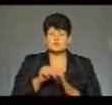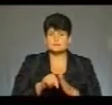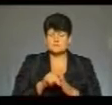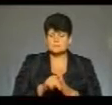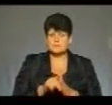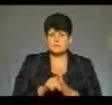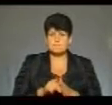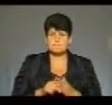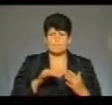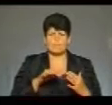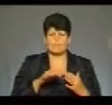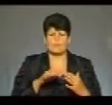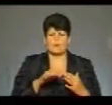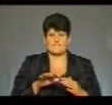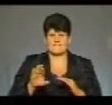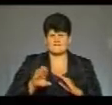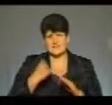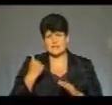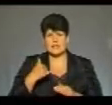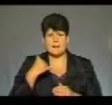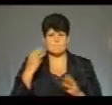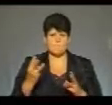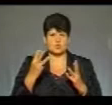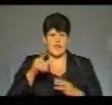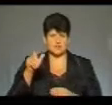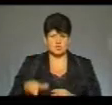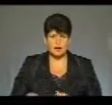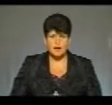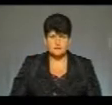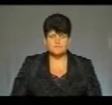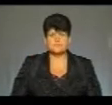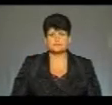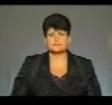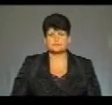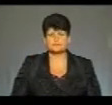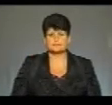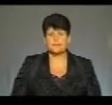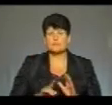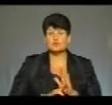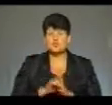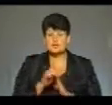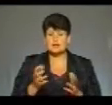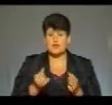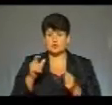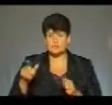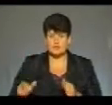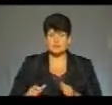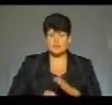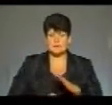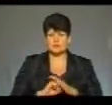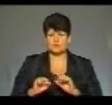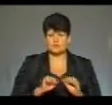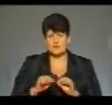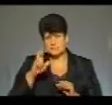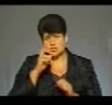означає «бойовий виклик пожежника», як це було, Марія Котенко бачила. Стартували рятувальники на базі управління